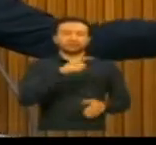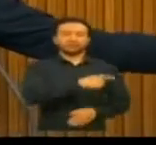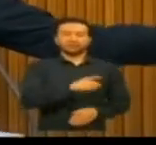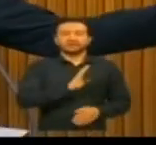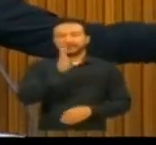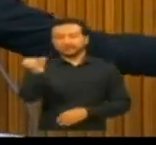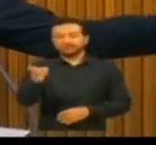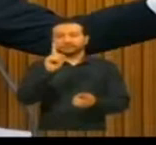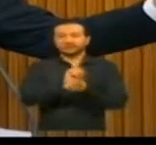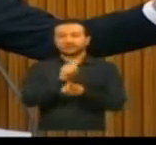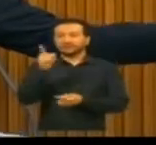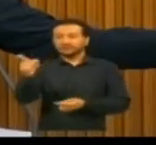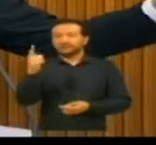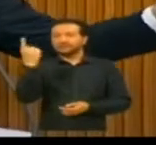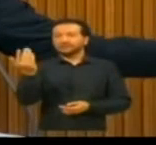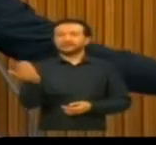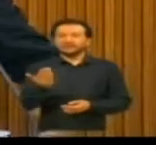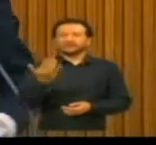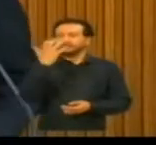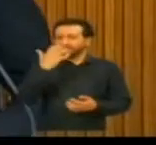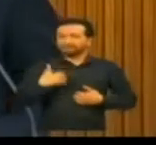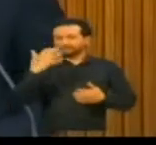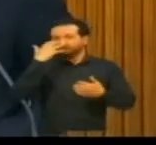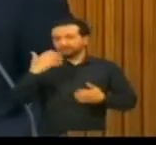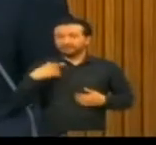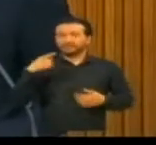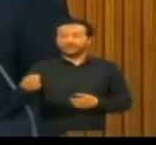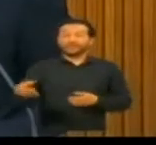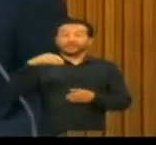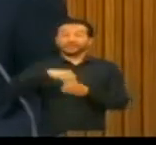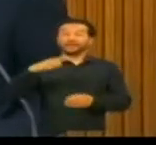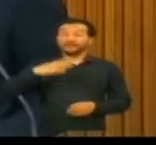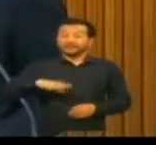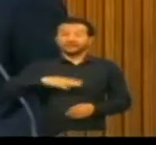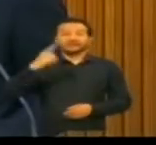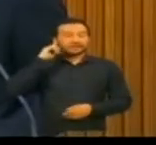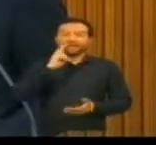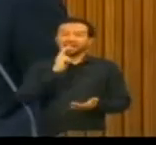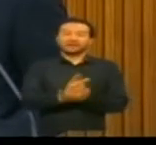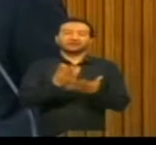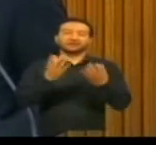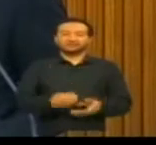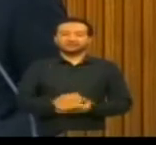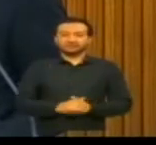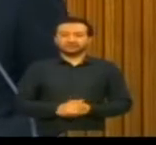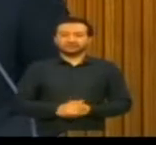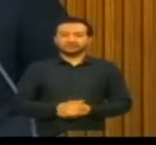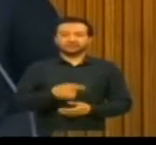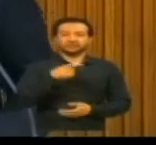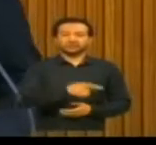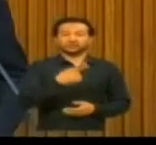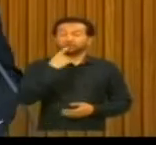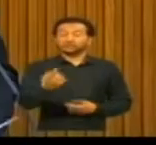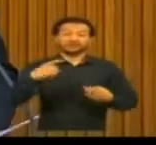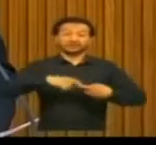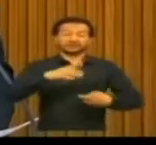Gidip birilerinden beslenirler ve onların arzularına göre karar verirler. Şuraya gelmek istiyorum